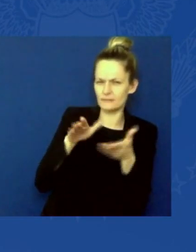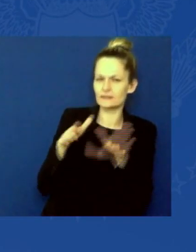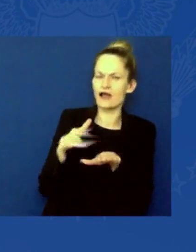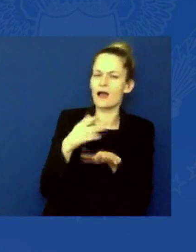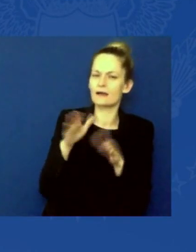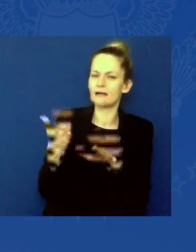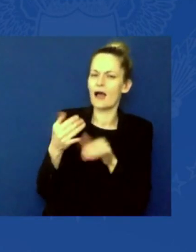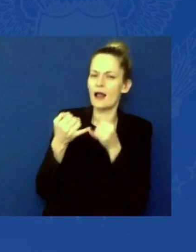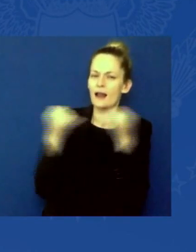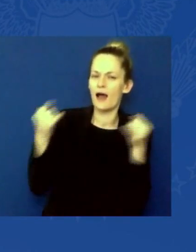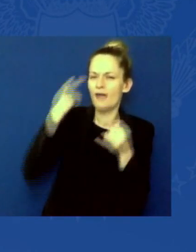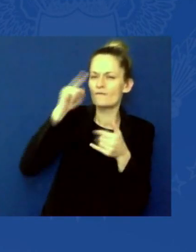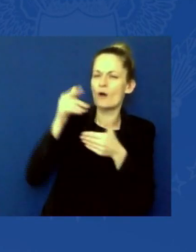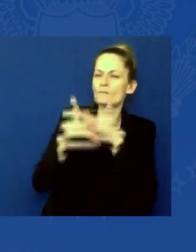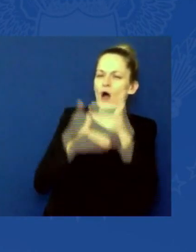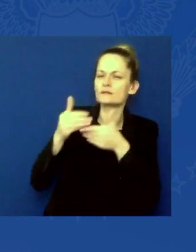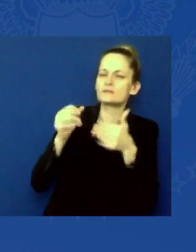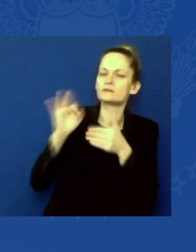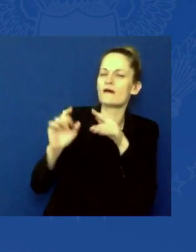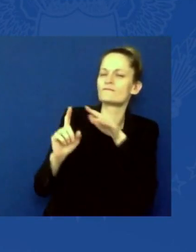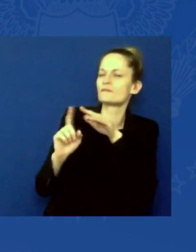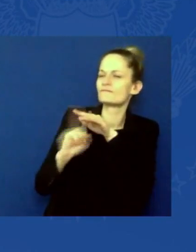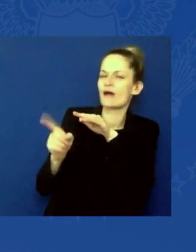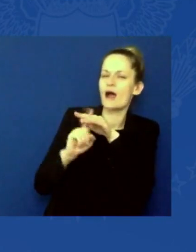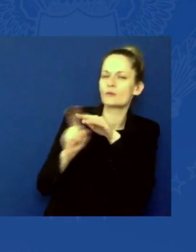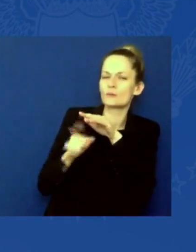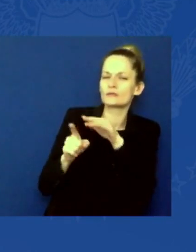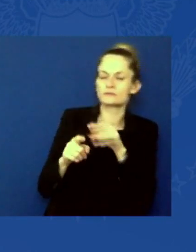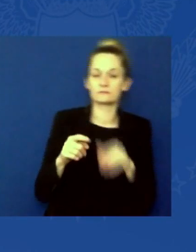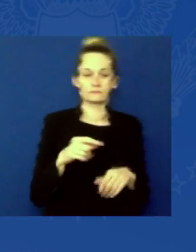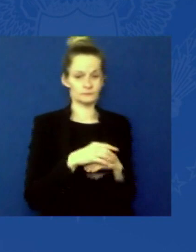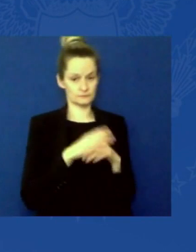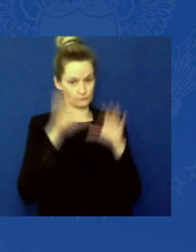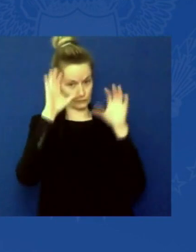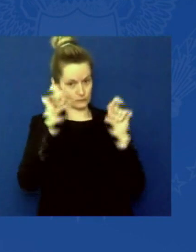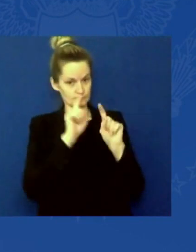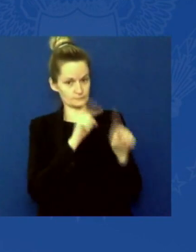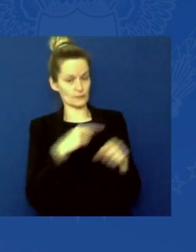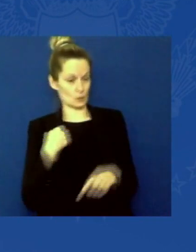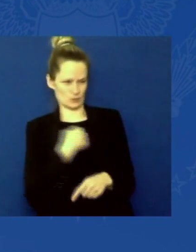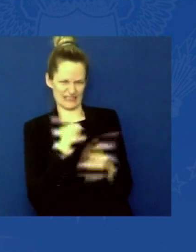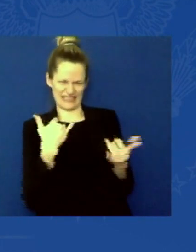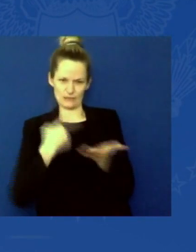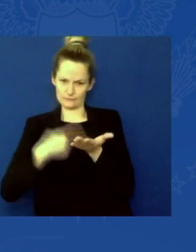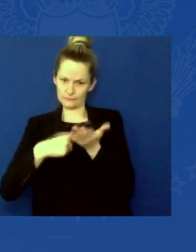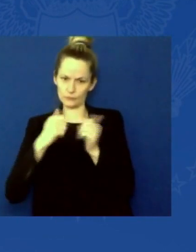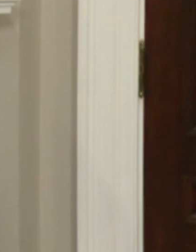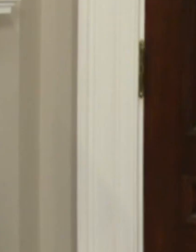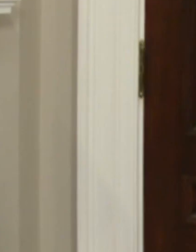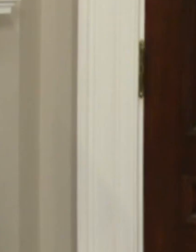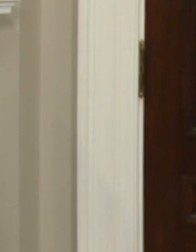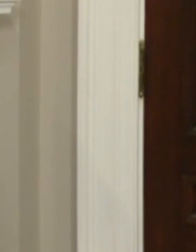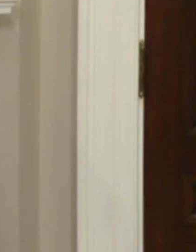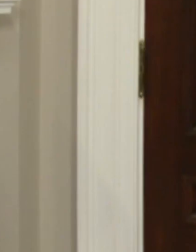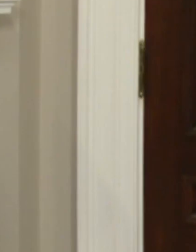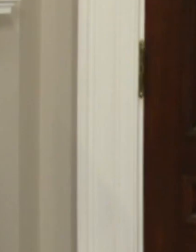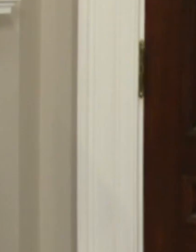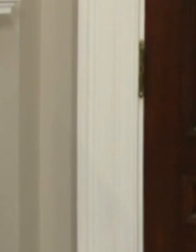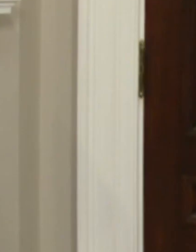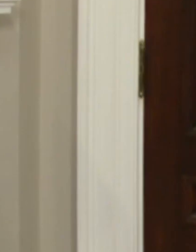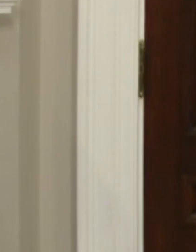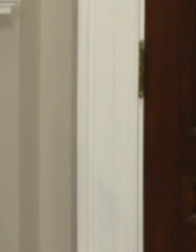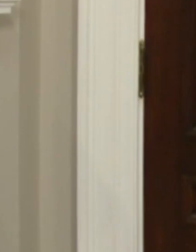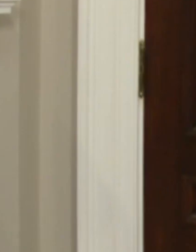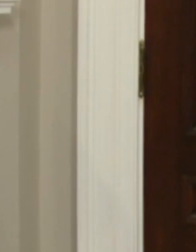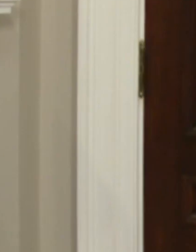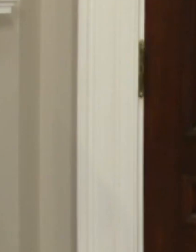There's discussions going on among us and the military about extending. Our hope is we will not have to extend. 22号，美国总统